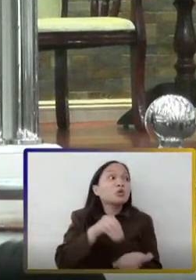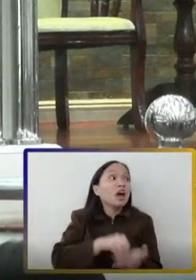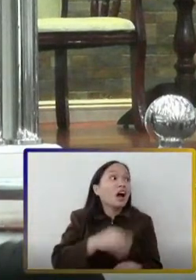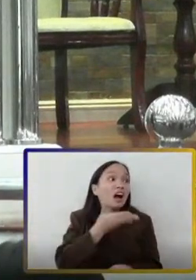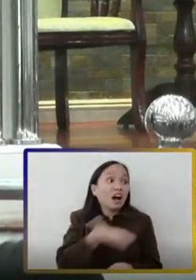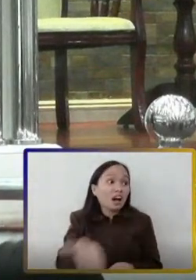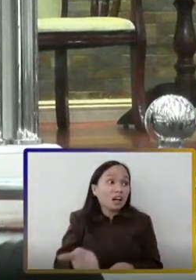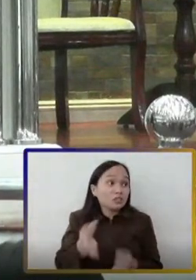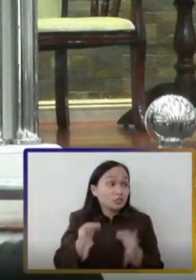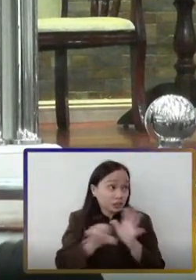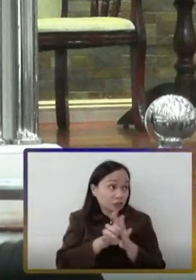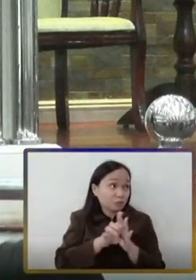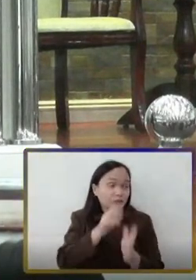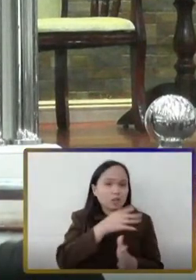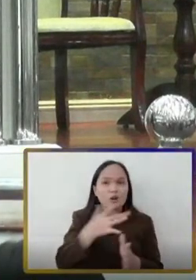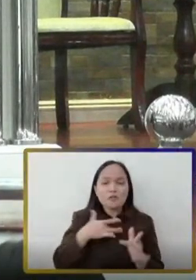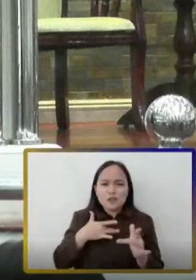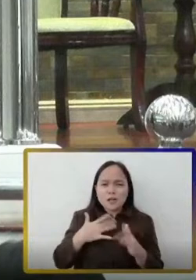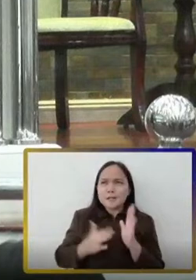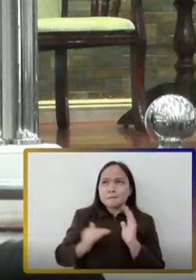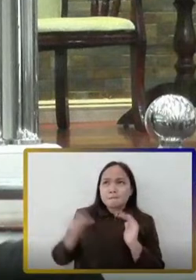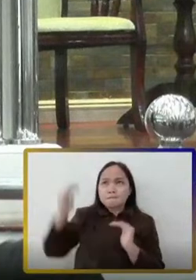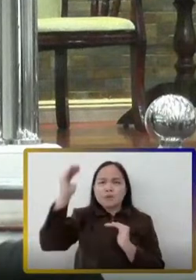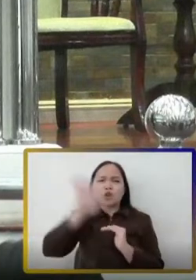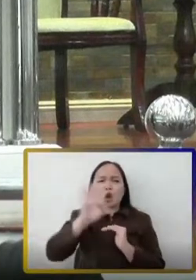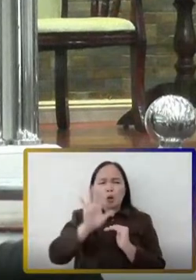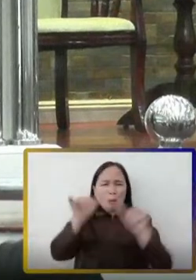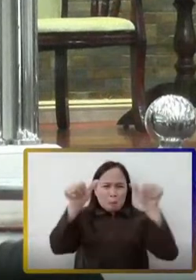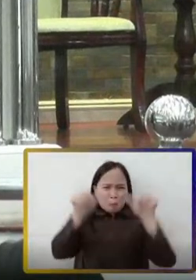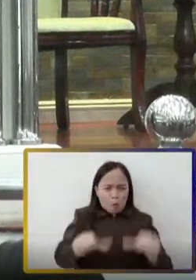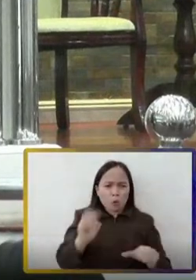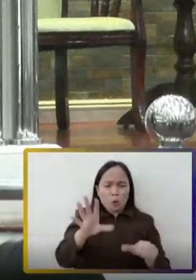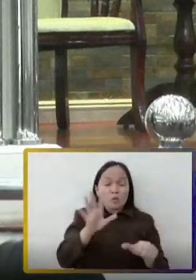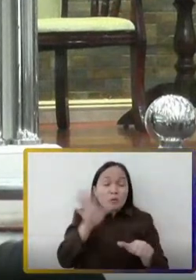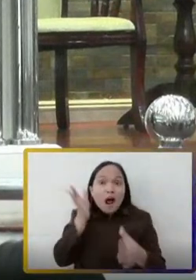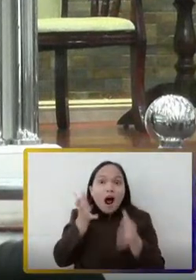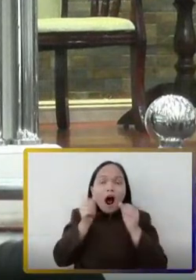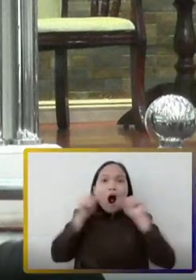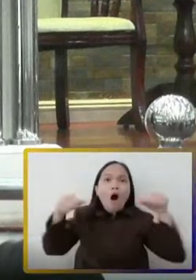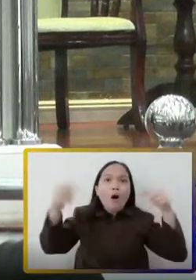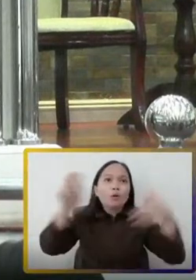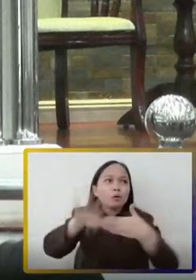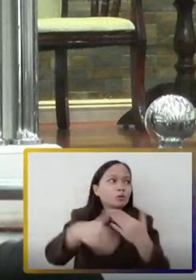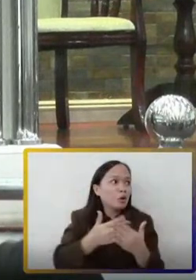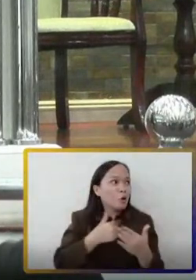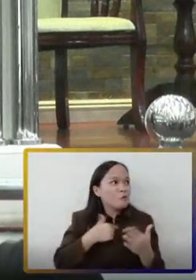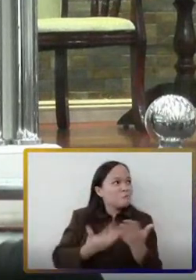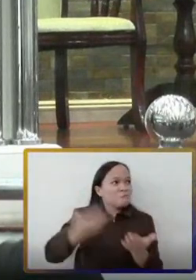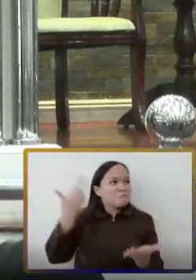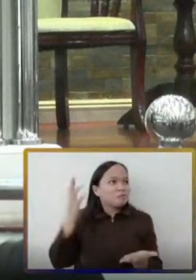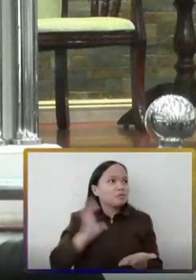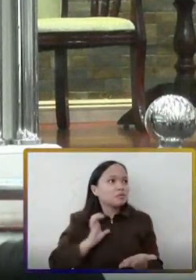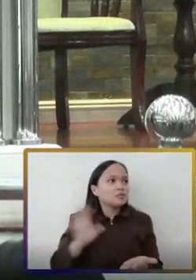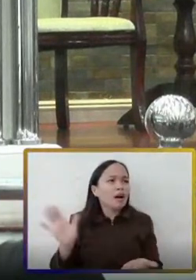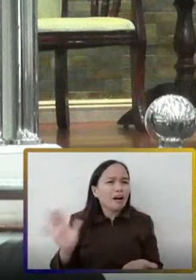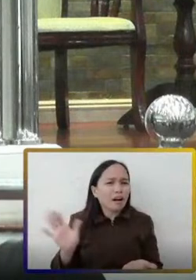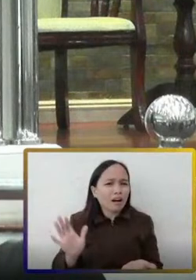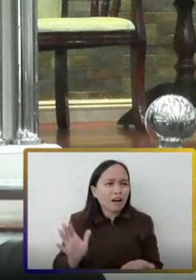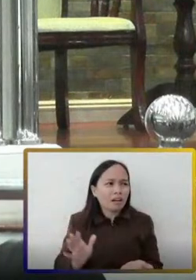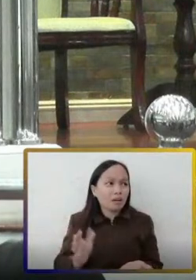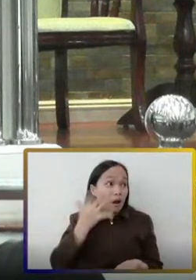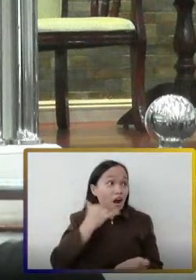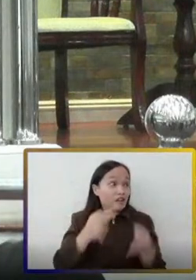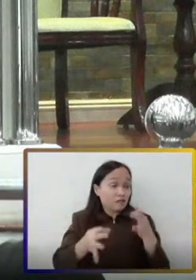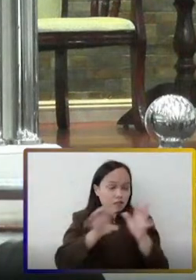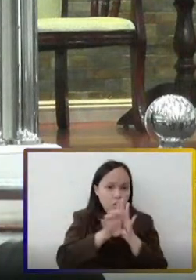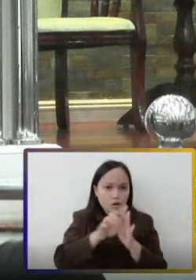Pagka medyo alam mong nakaangat ka, hindi mo na kinakailangan ipaalam na angat ka. Bakit? Yung pinaramdaman mo mga tao